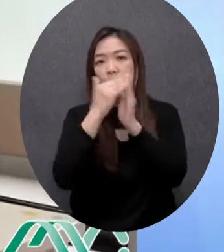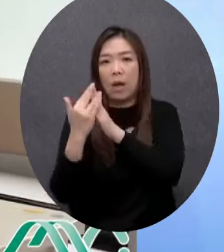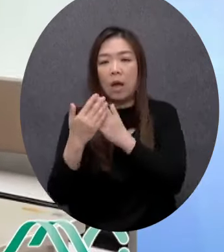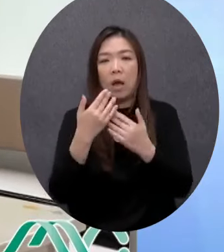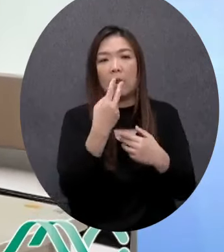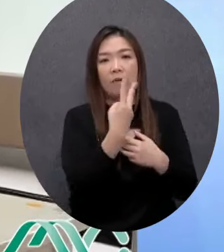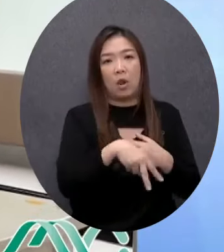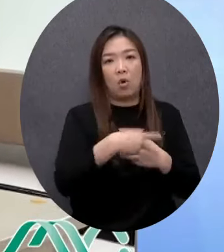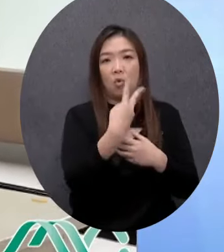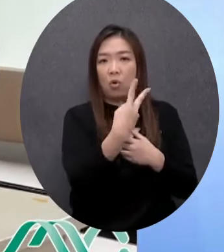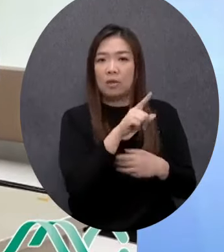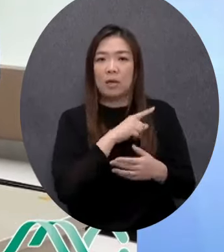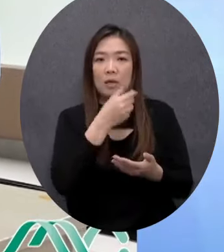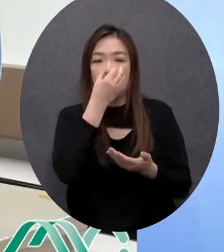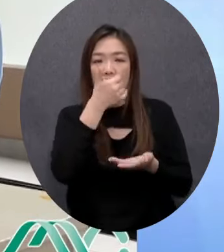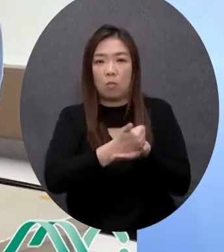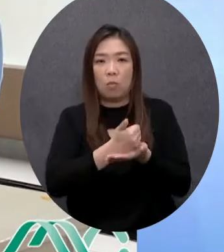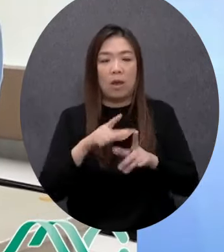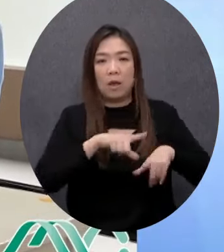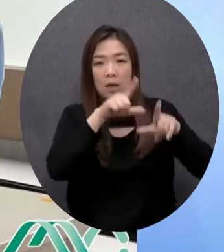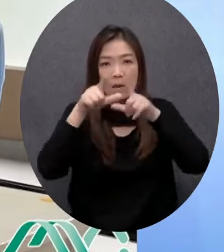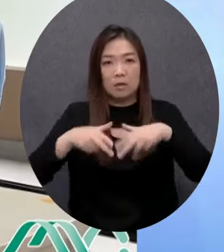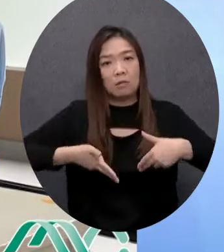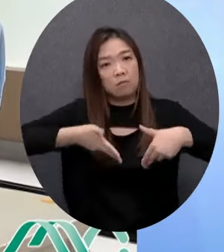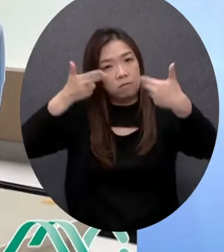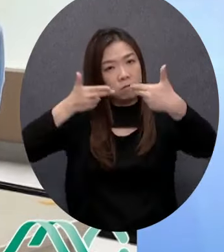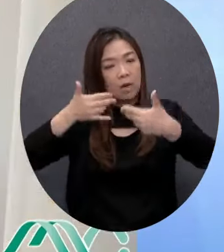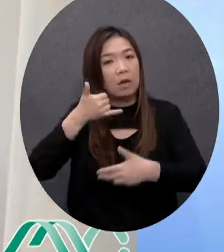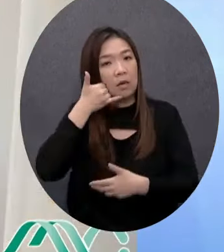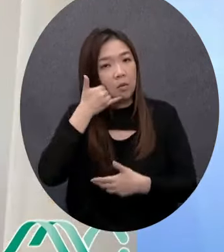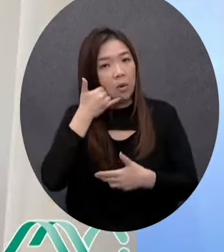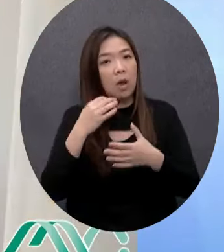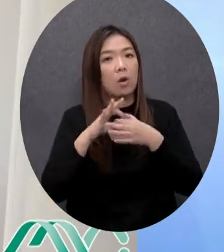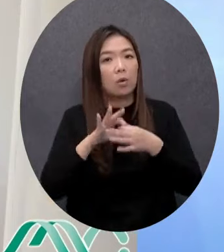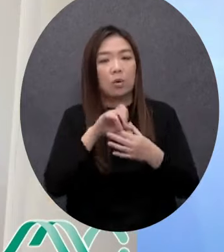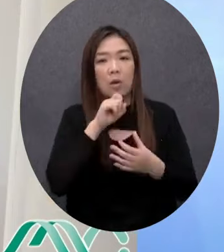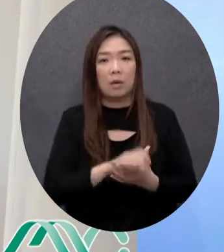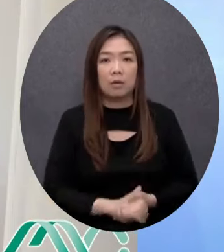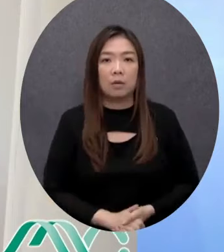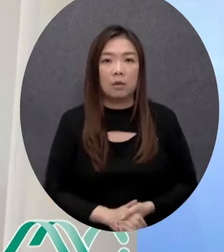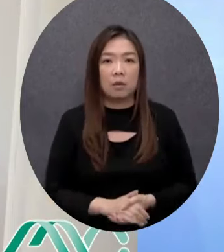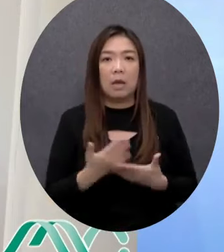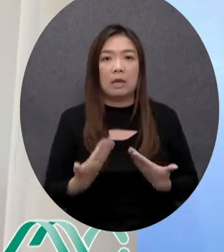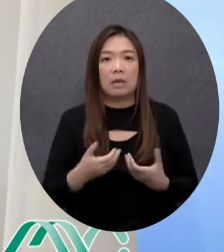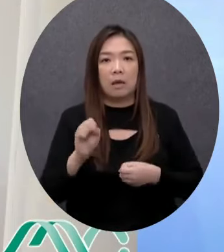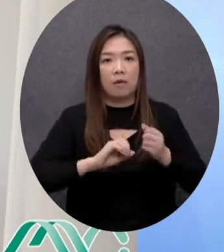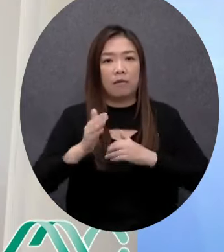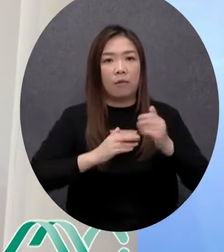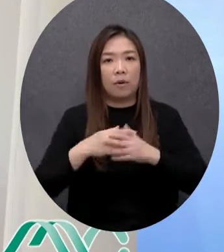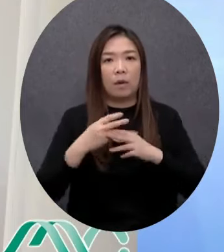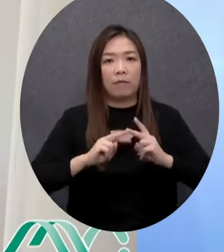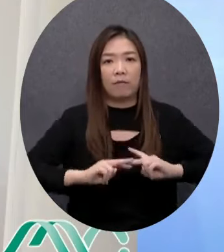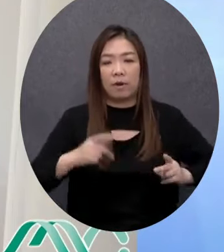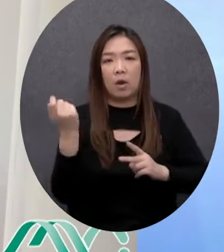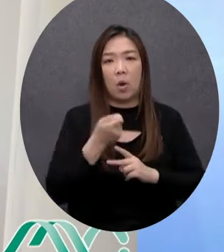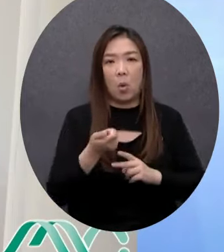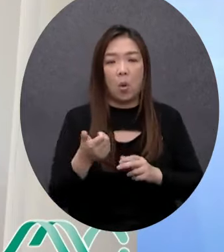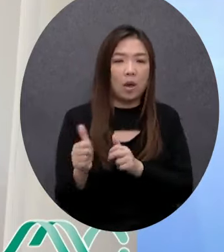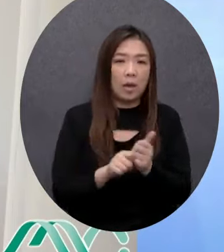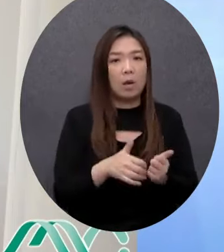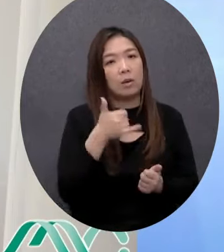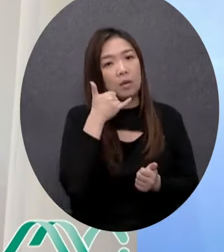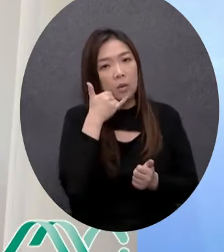哋同女兒日常會透過視像或者電話聯絡。 依家科技咁發達，靠電話啦、